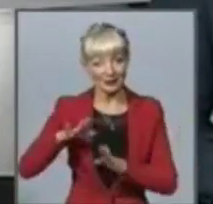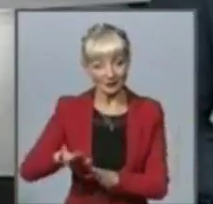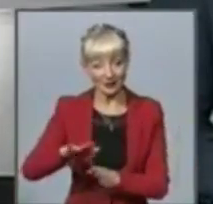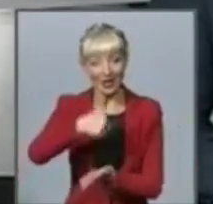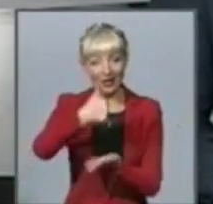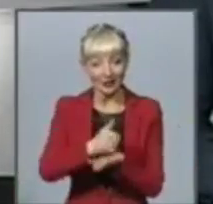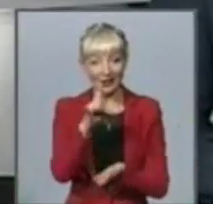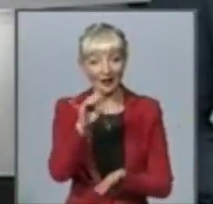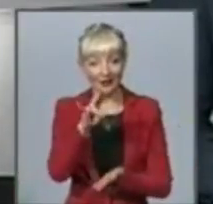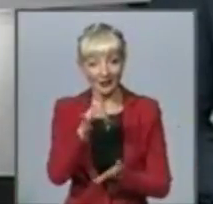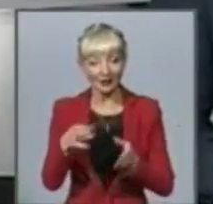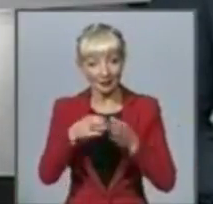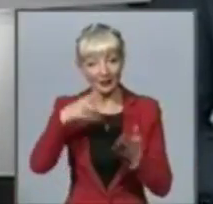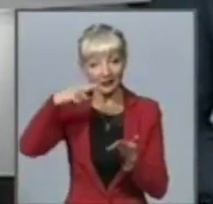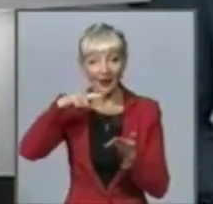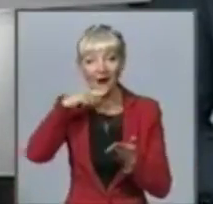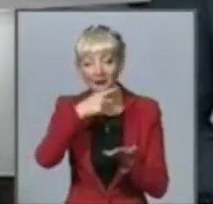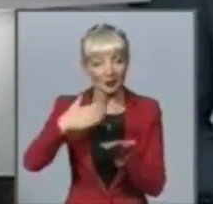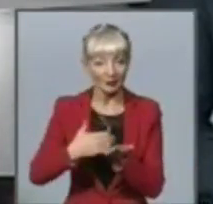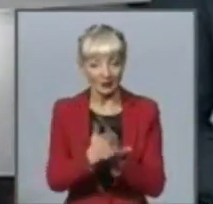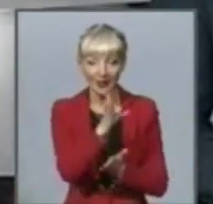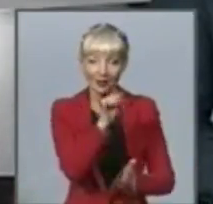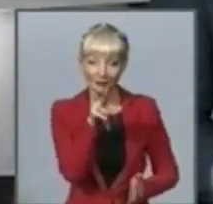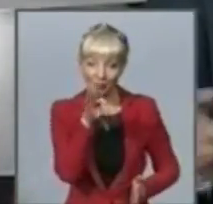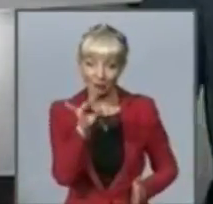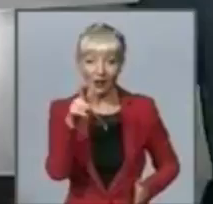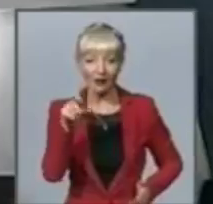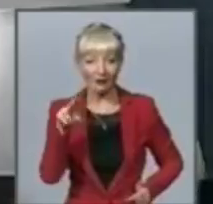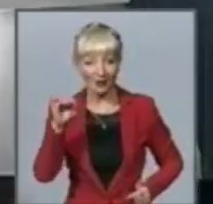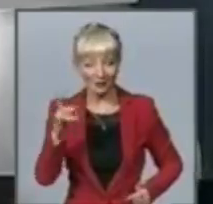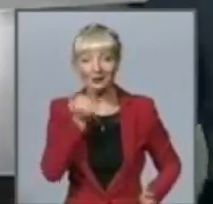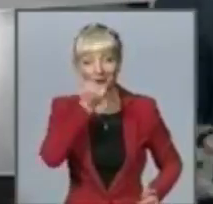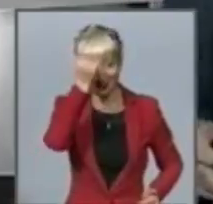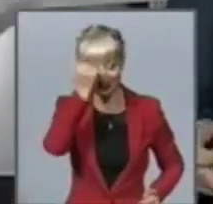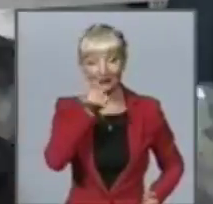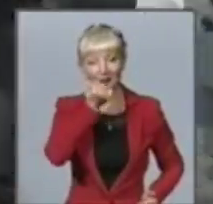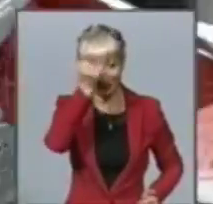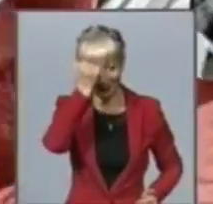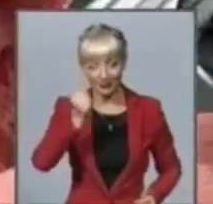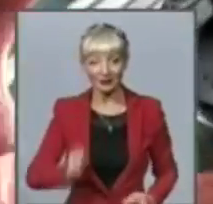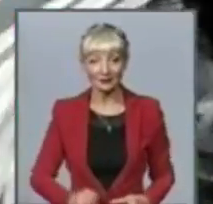лідера Радикальної партії з економічної політики Віктор Галасюк. Дякую. Спасибі.